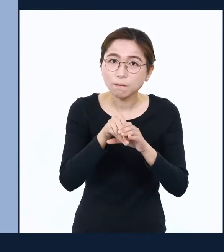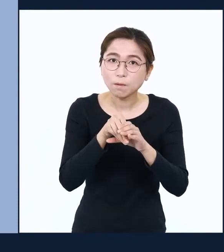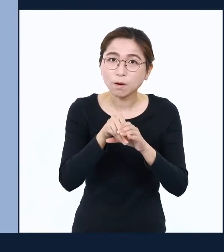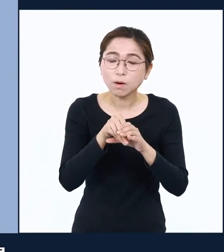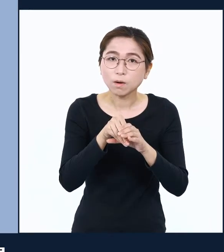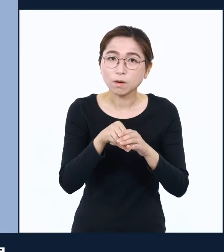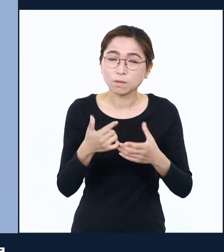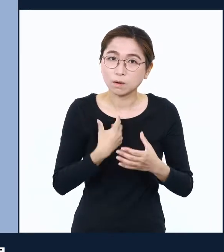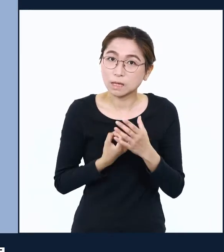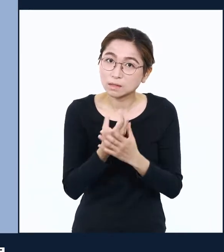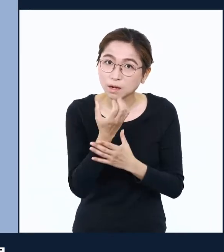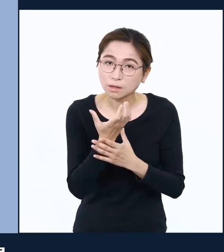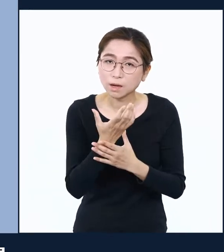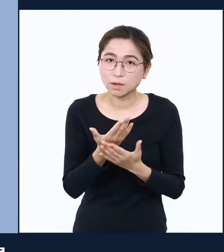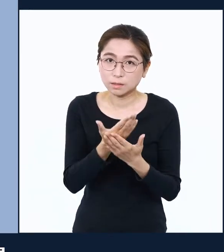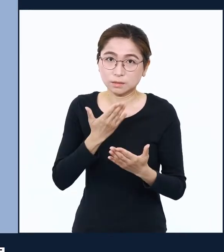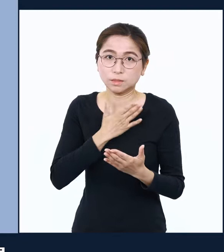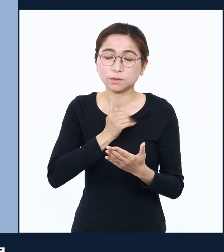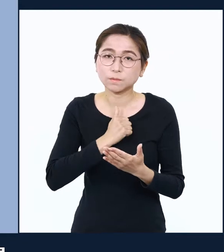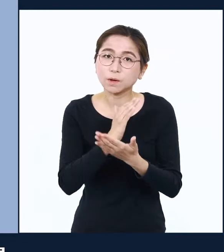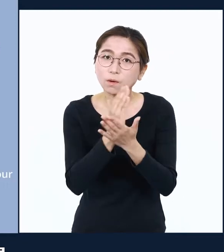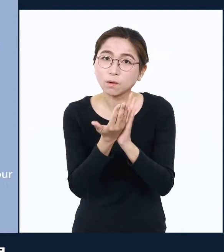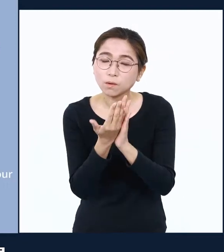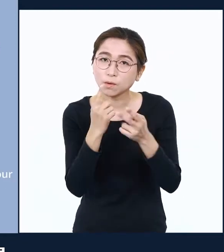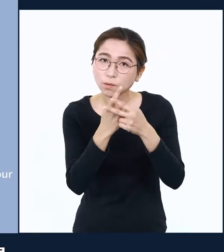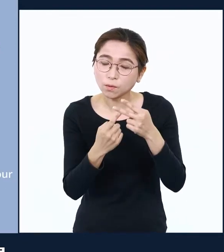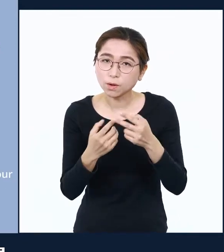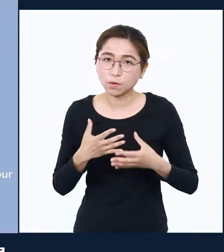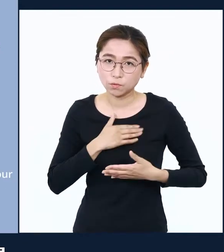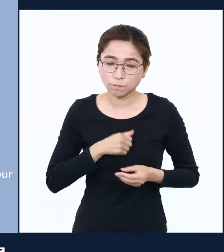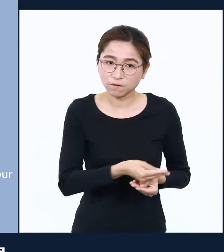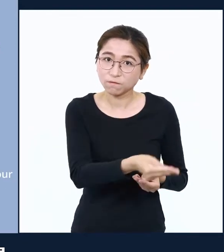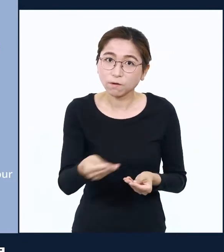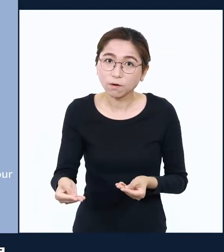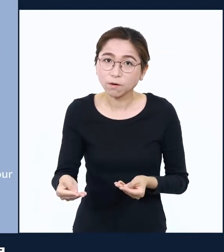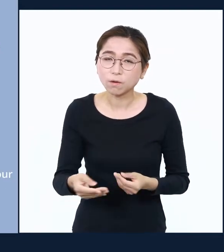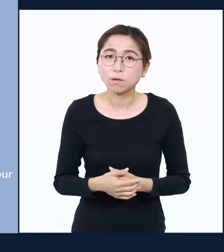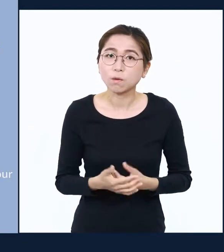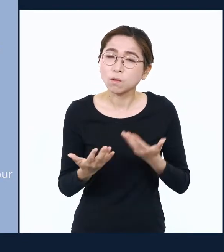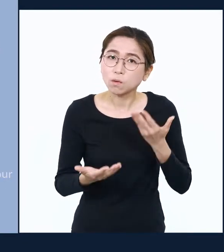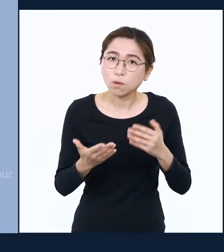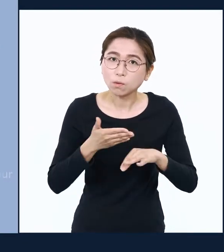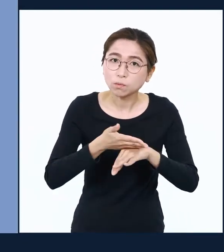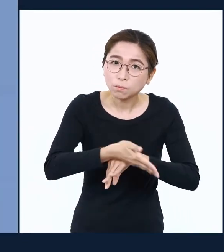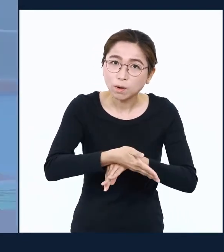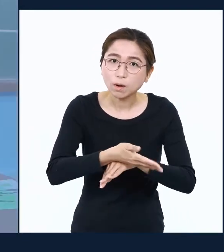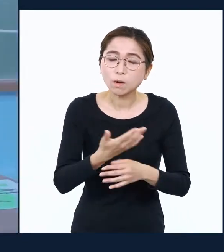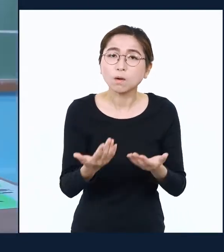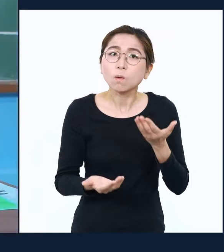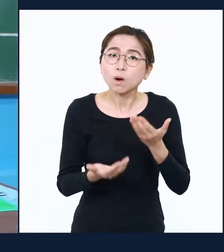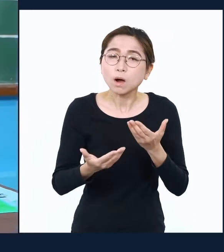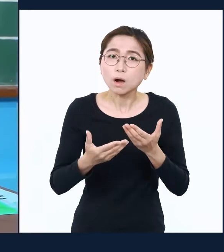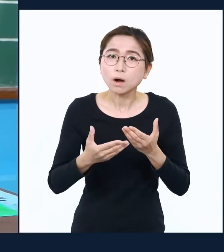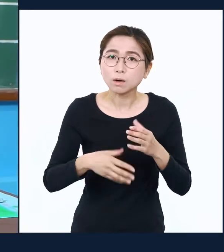包，同埋我哋建議大家預先準備嘅工具咧，拎出嚟嘅。如果你錯過了